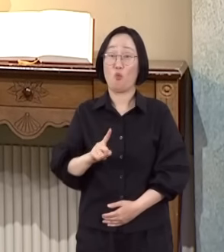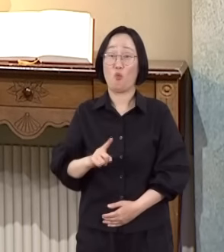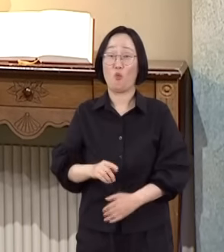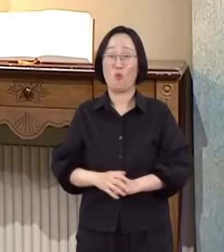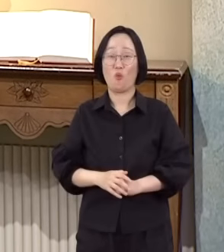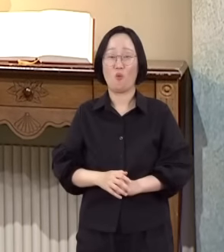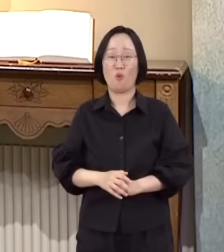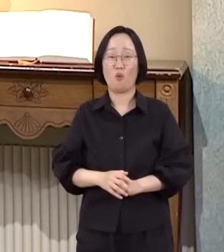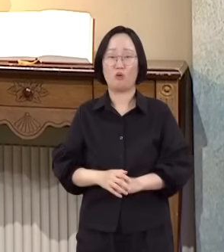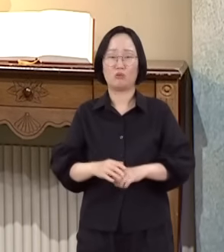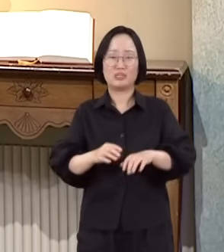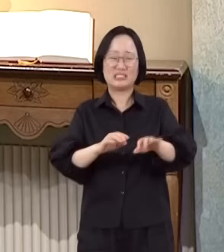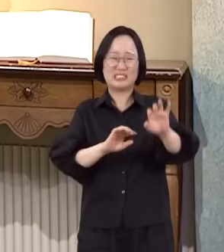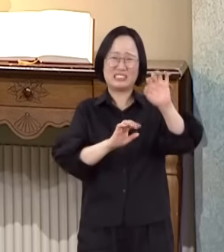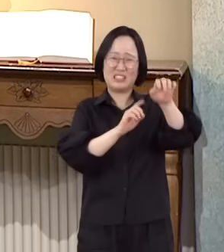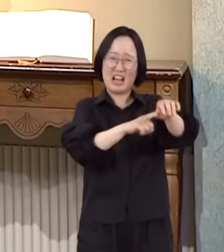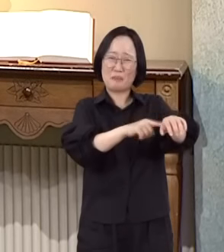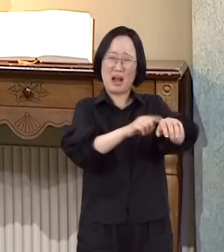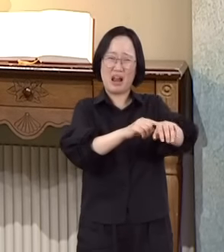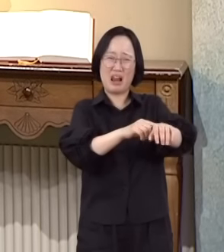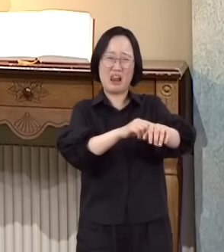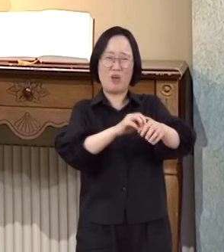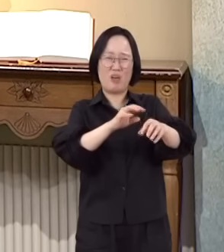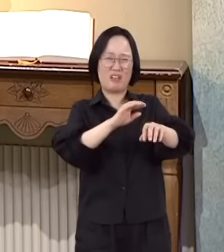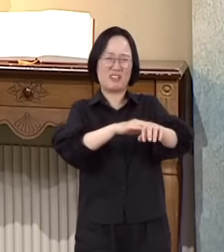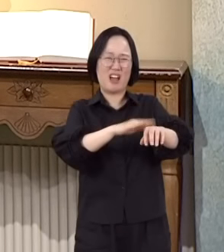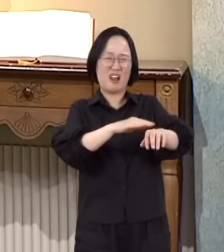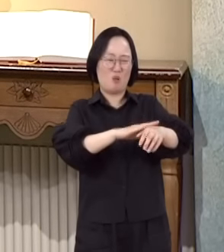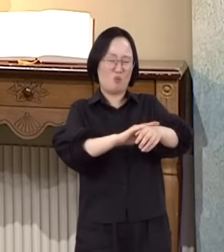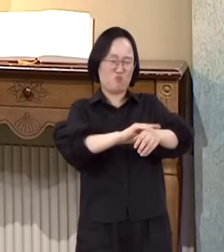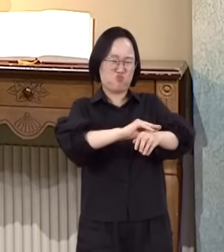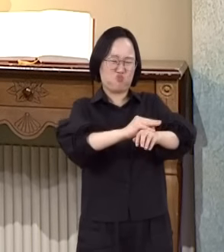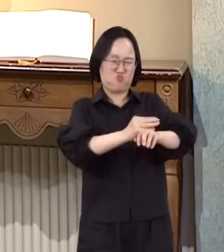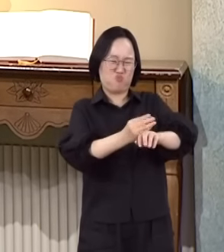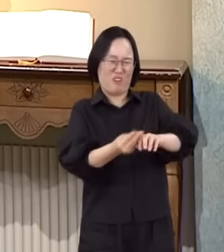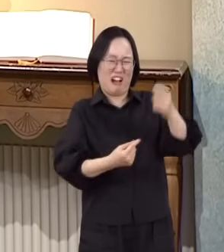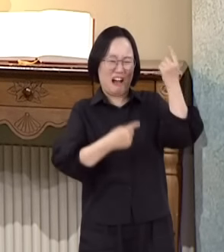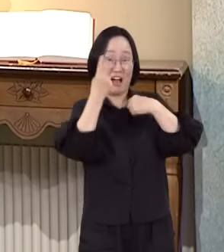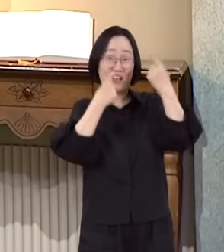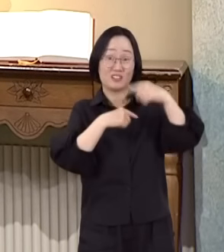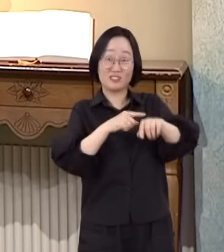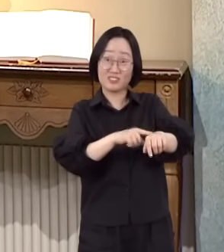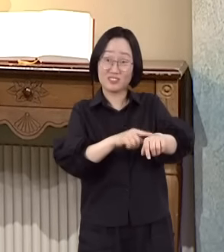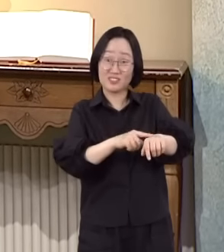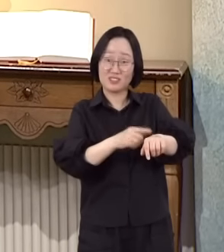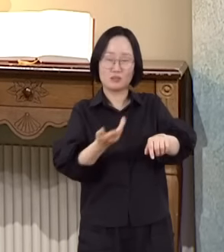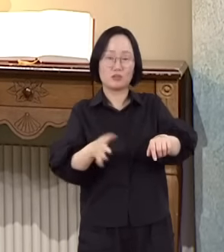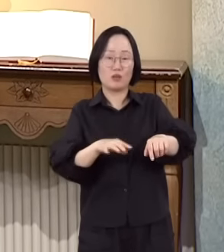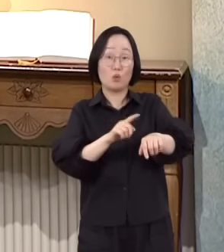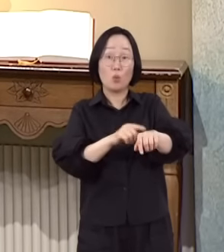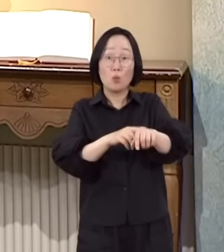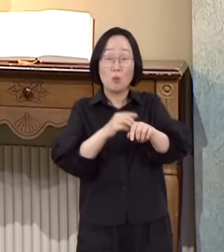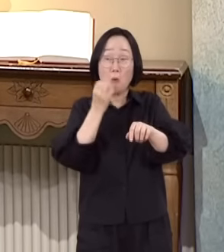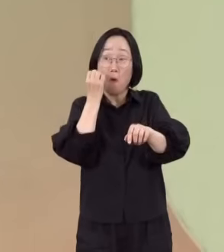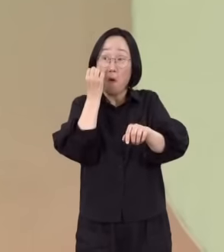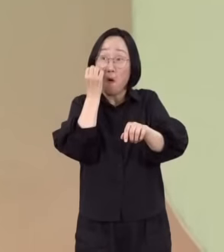세상에 뭉개져 버린 발등 위로 솔솔 세 살이